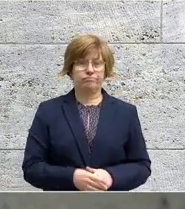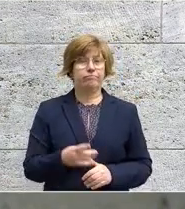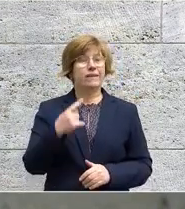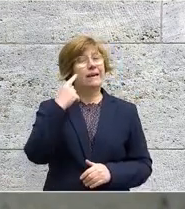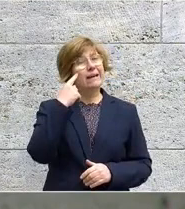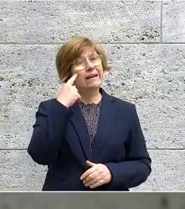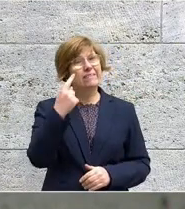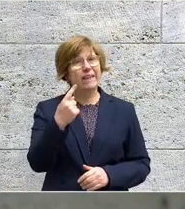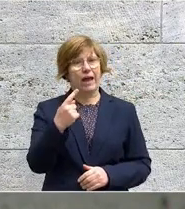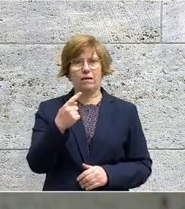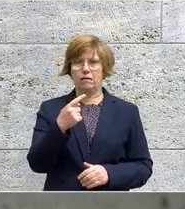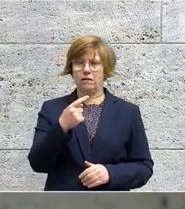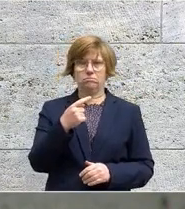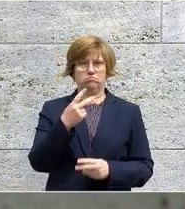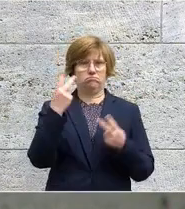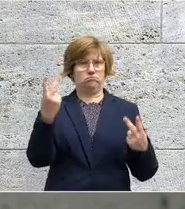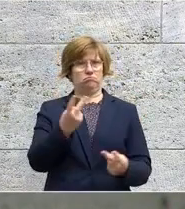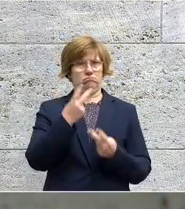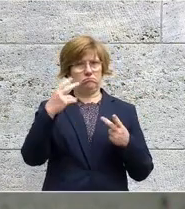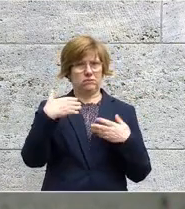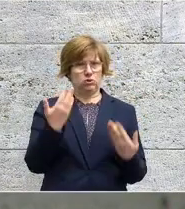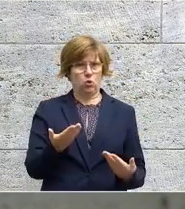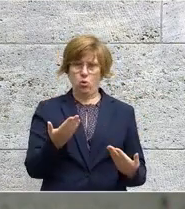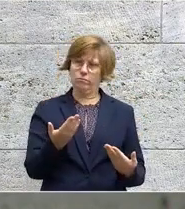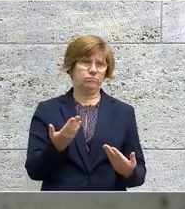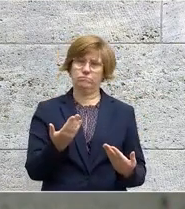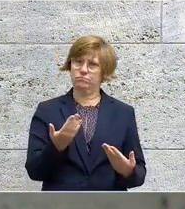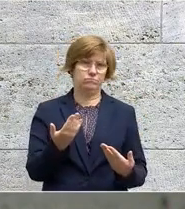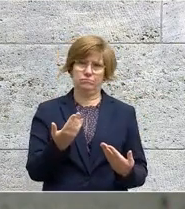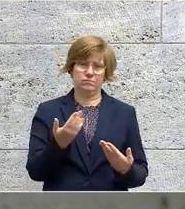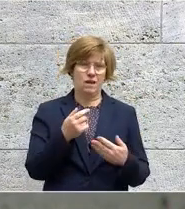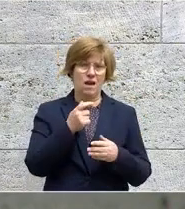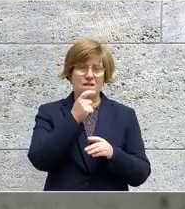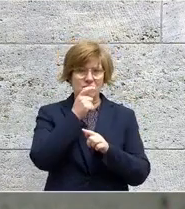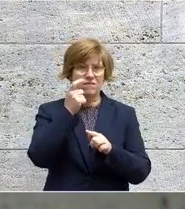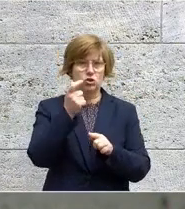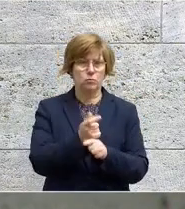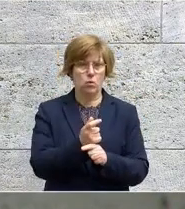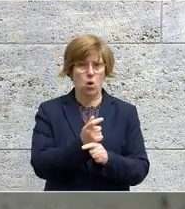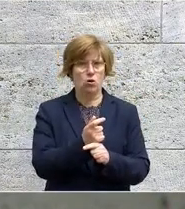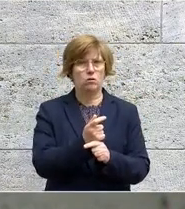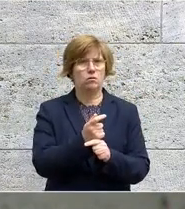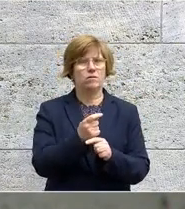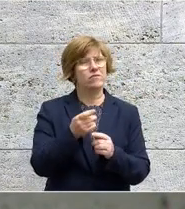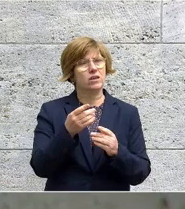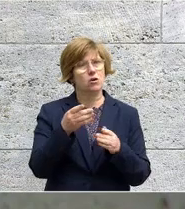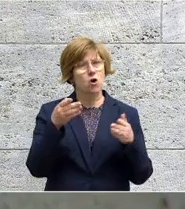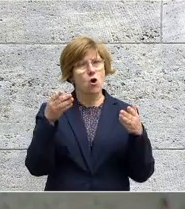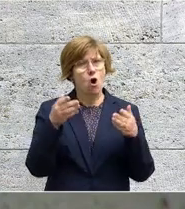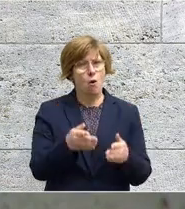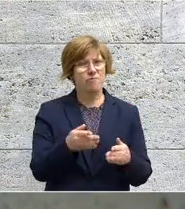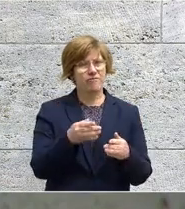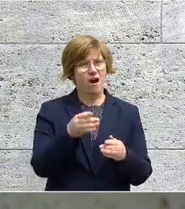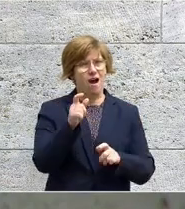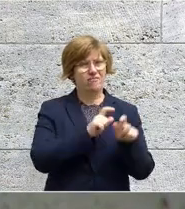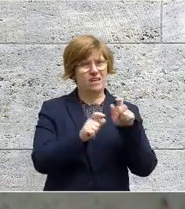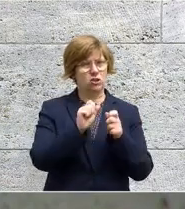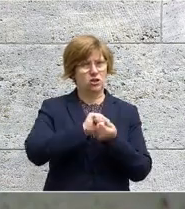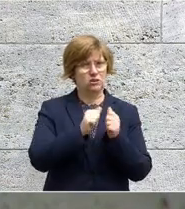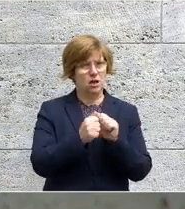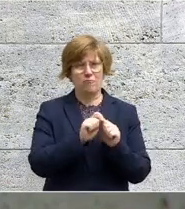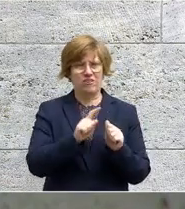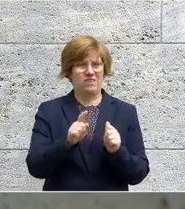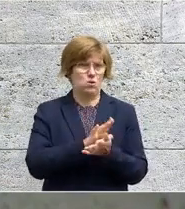Dieses Gedenken ist kein Selbstzweck. Es ist das Versprechen, dass das Opfer der Widerstandskämpfer nicht vergebens